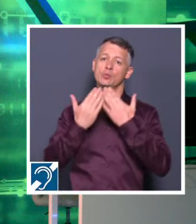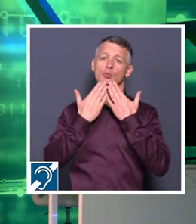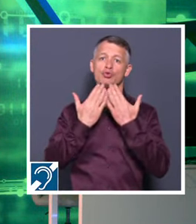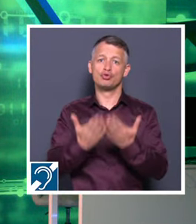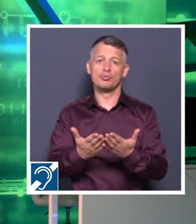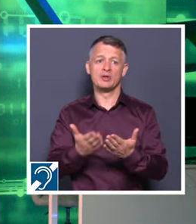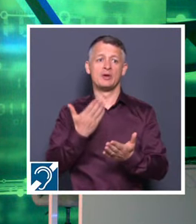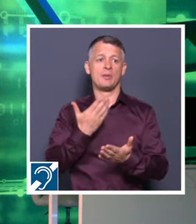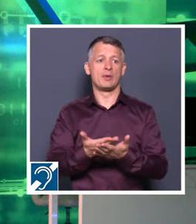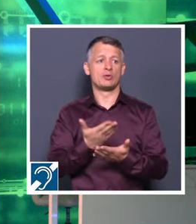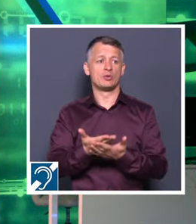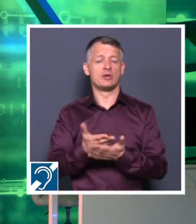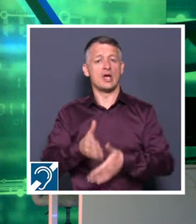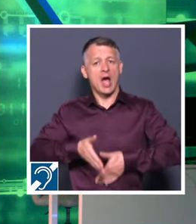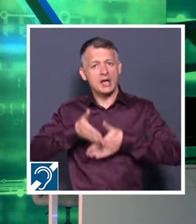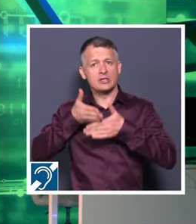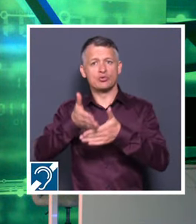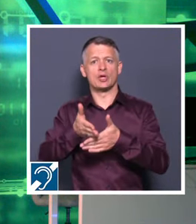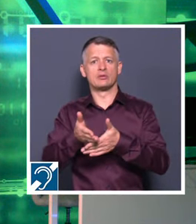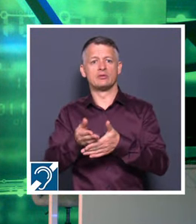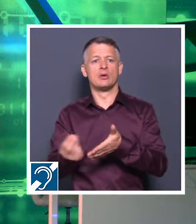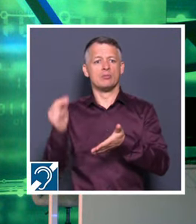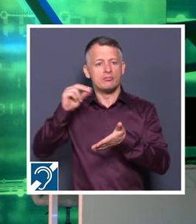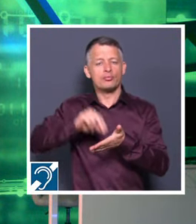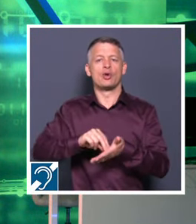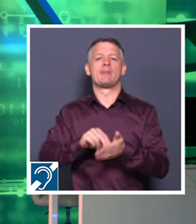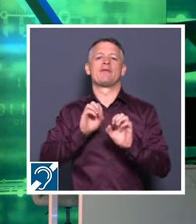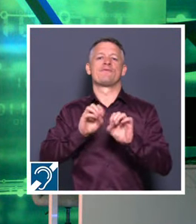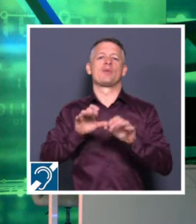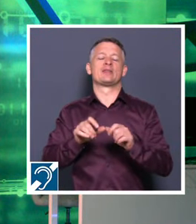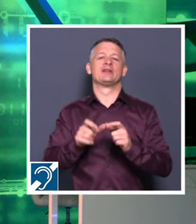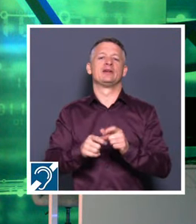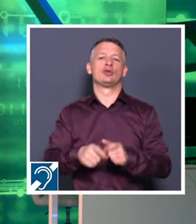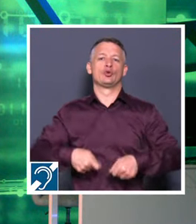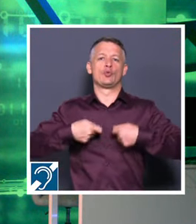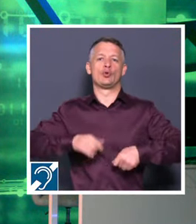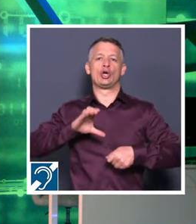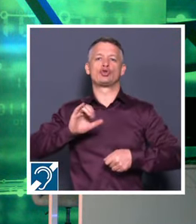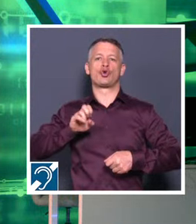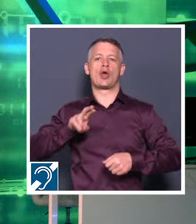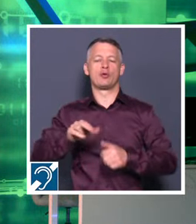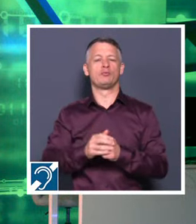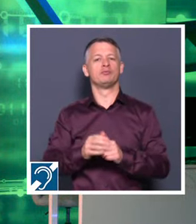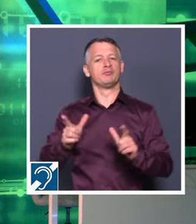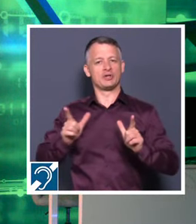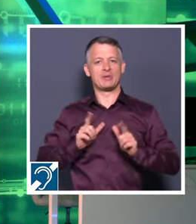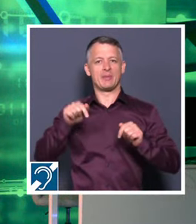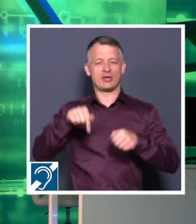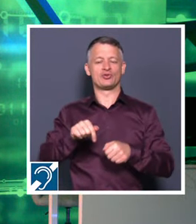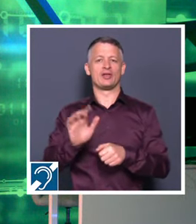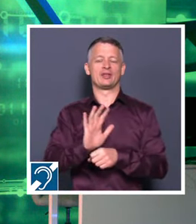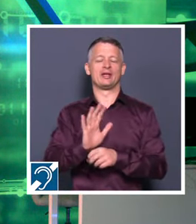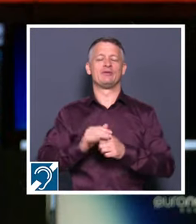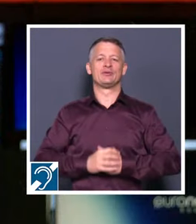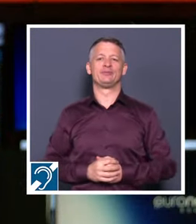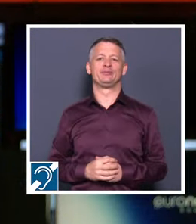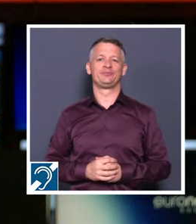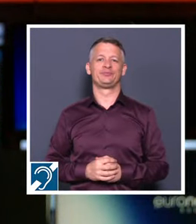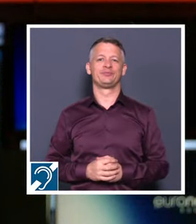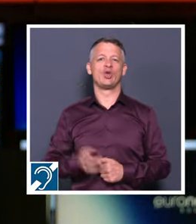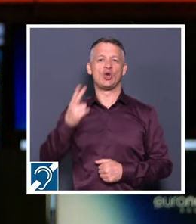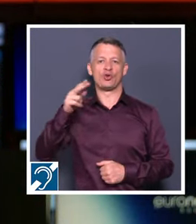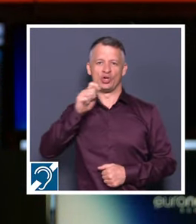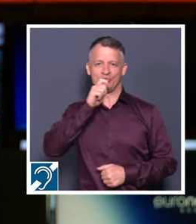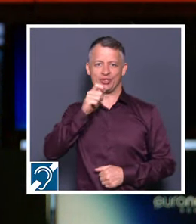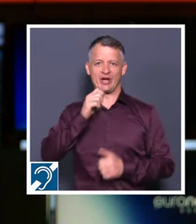încă pentru că ne-ați ajutat să punem în context informațiile, domnule Ceroianu. Vă mai așteptăm aici la Euronews România.